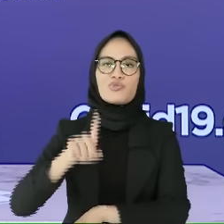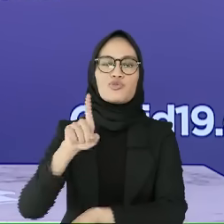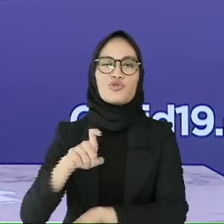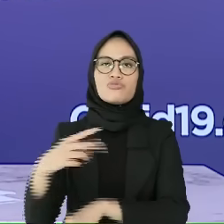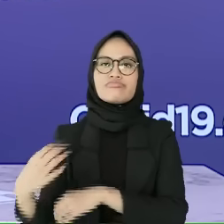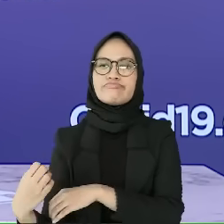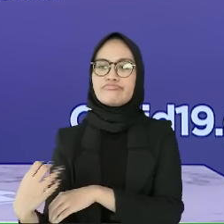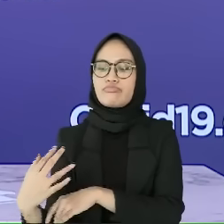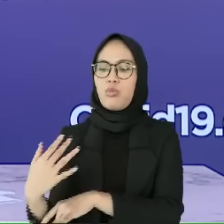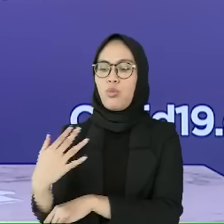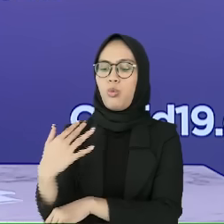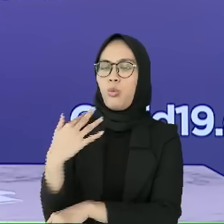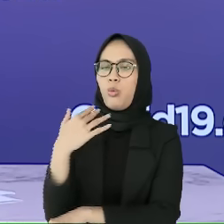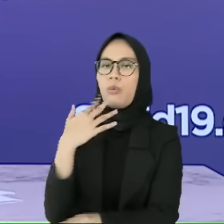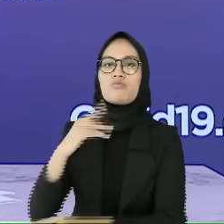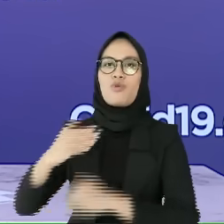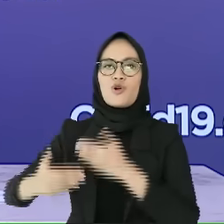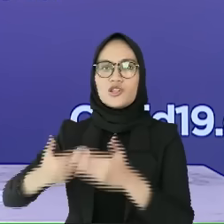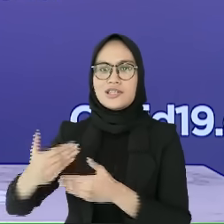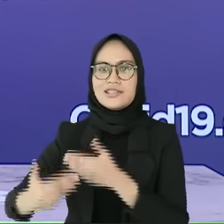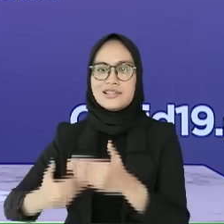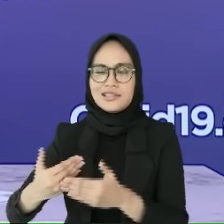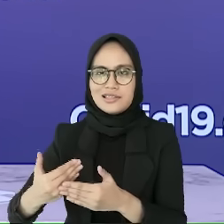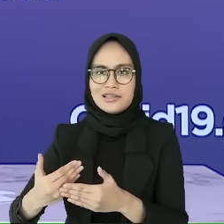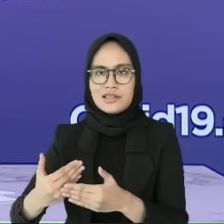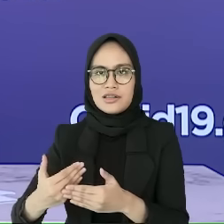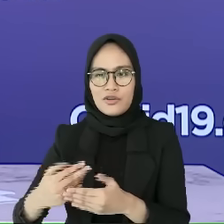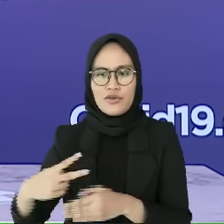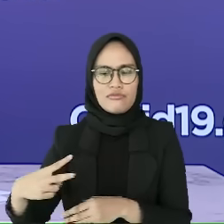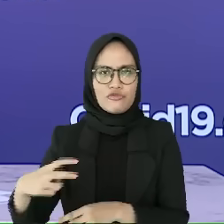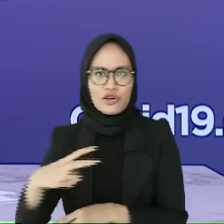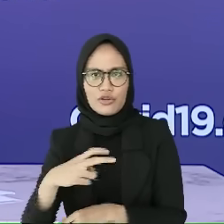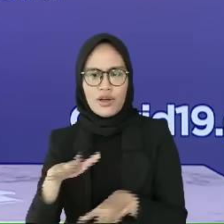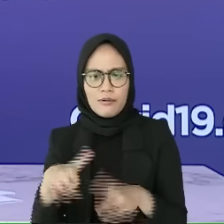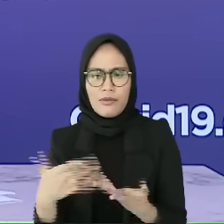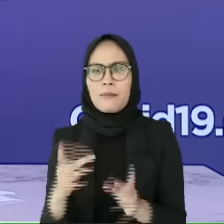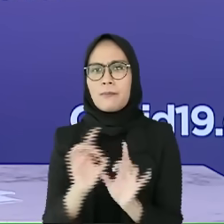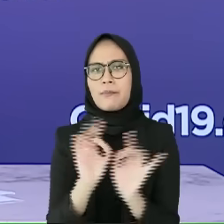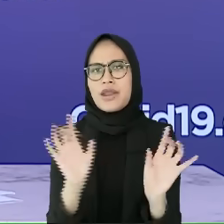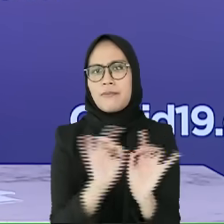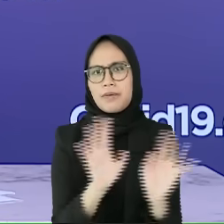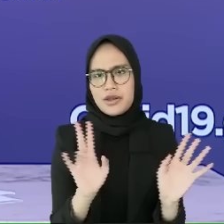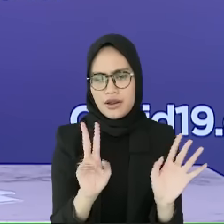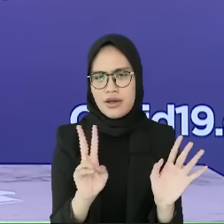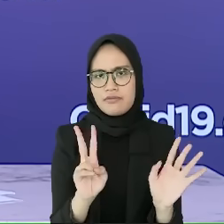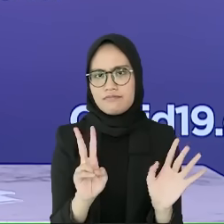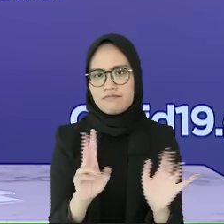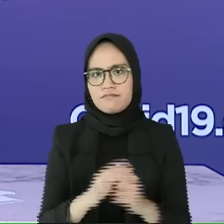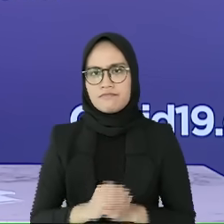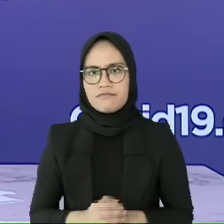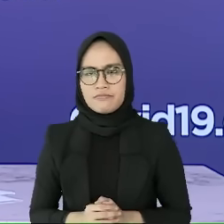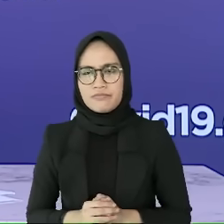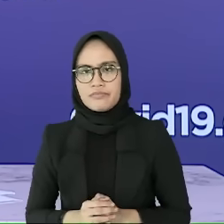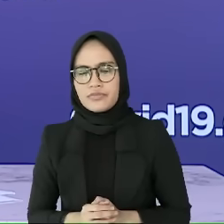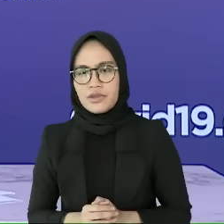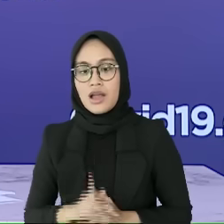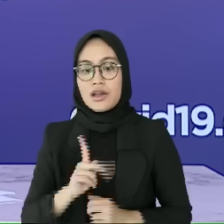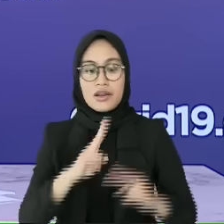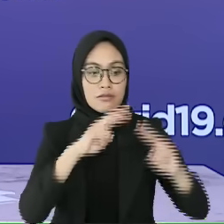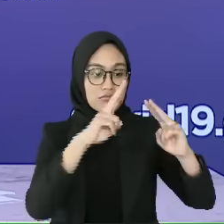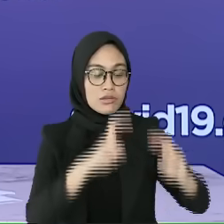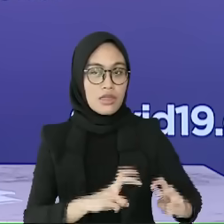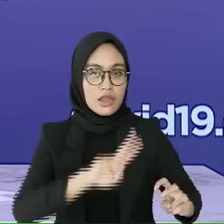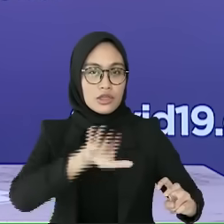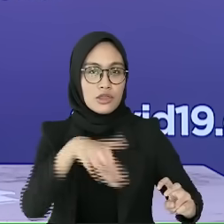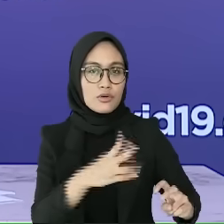terakumulasi menjadi kumpulan kasus dengan varian yang sama. Namun temuan dari Arino et al. Tahun